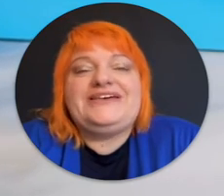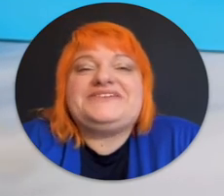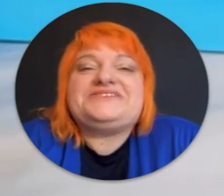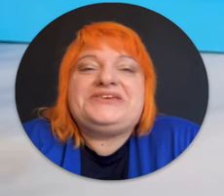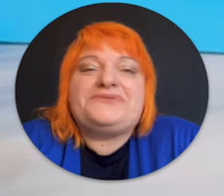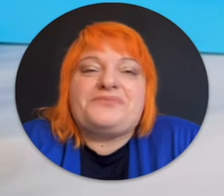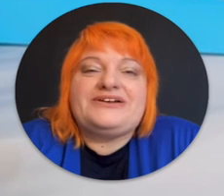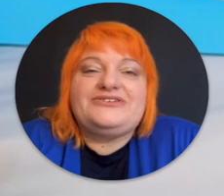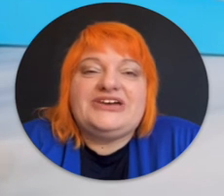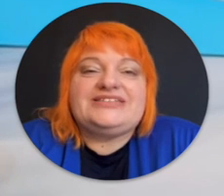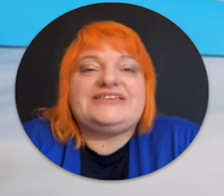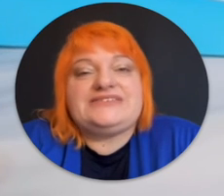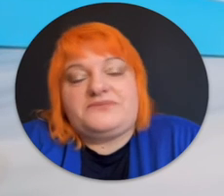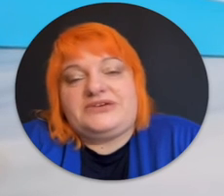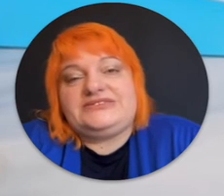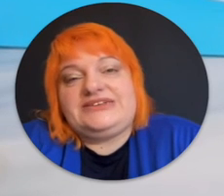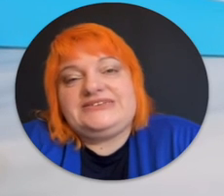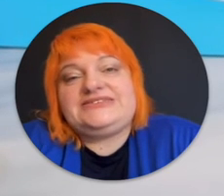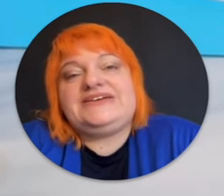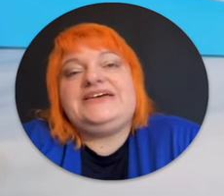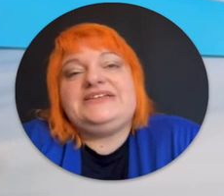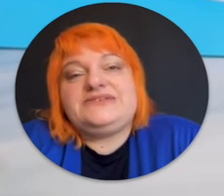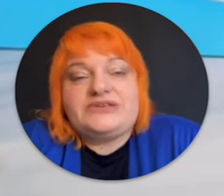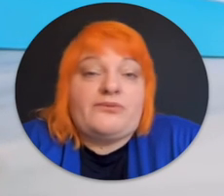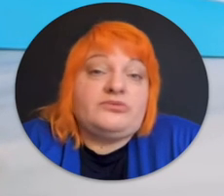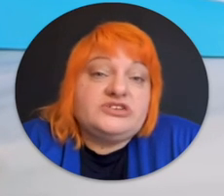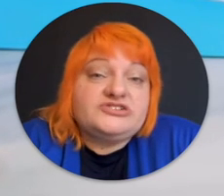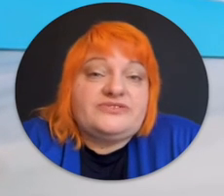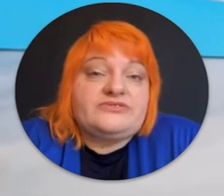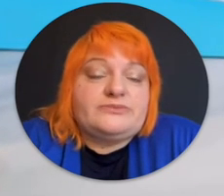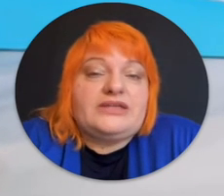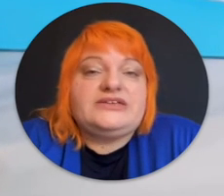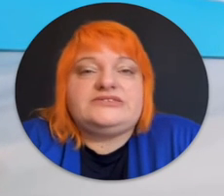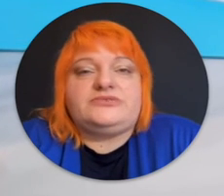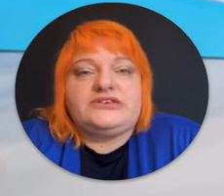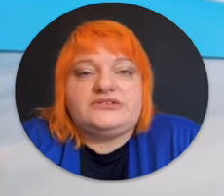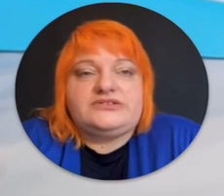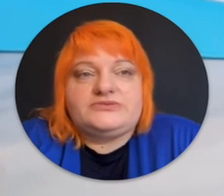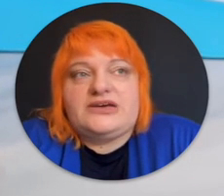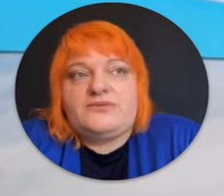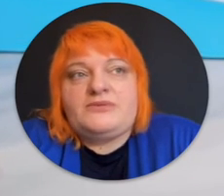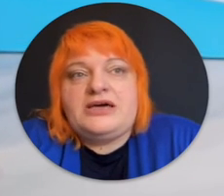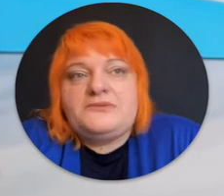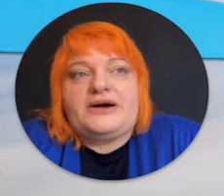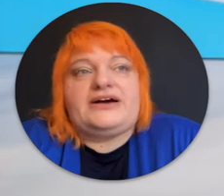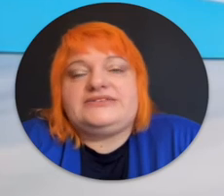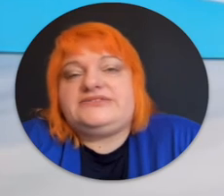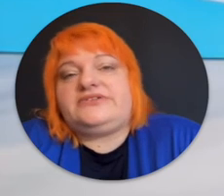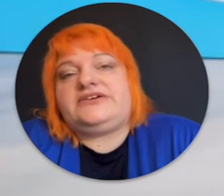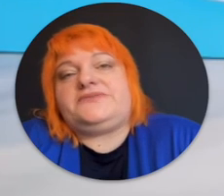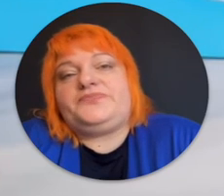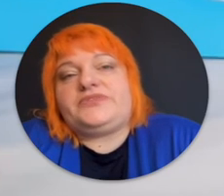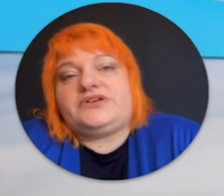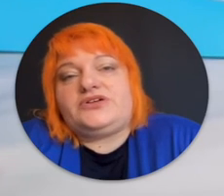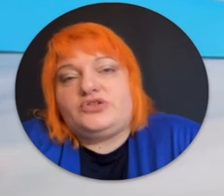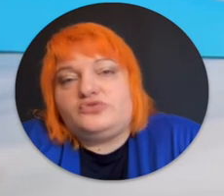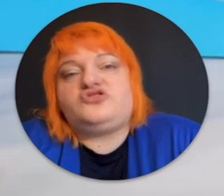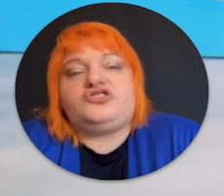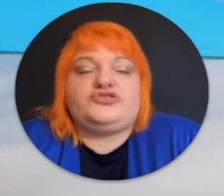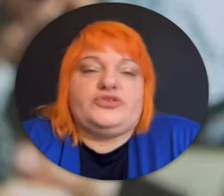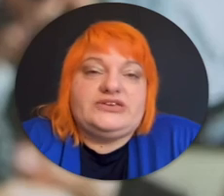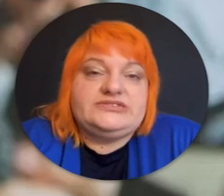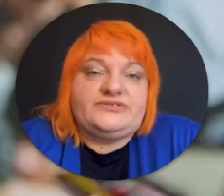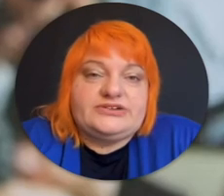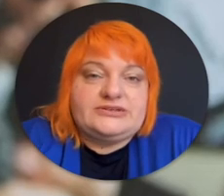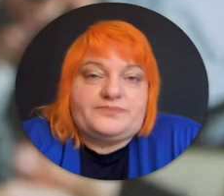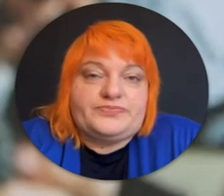многокамерную схему, переключает на самое интересное, тем самым удерживая внимание, тем самым показывая